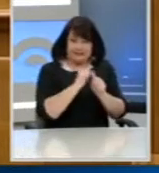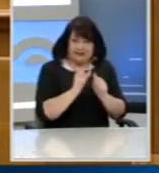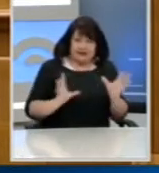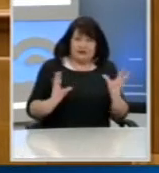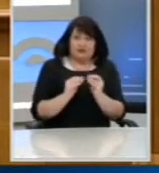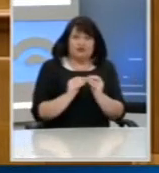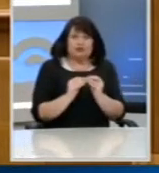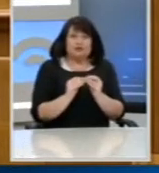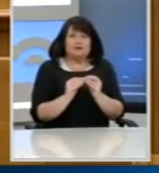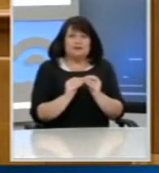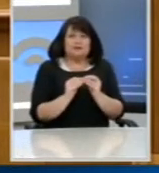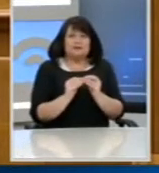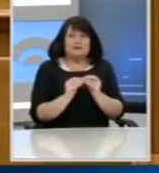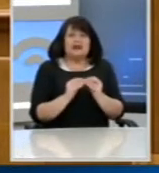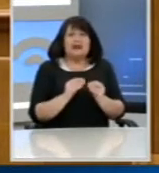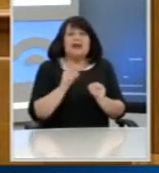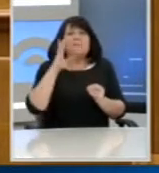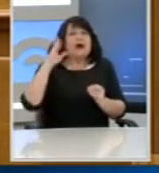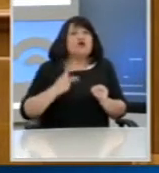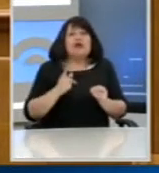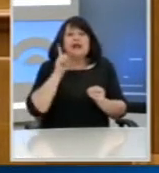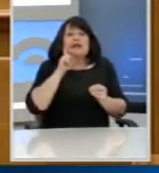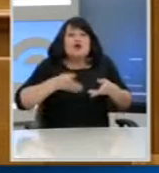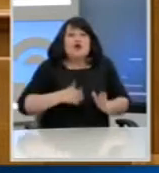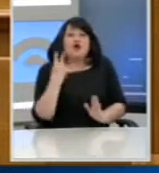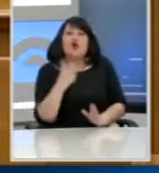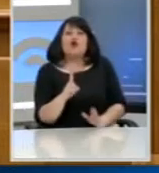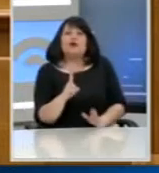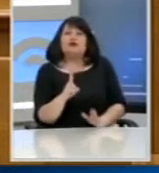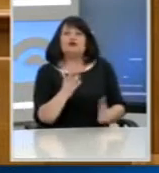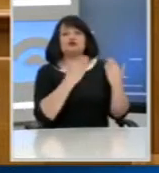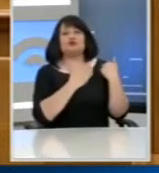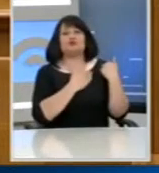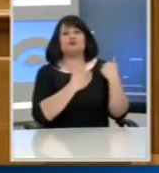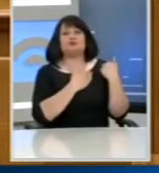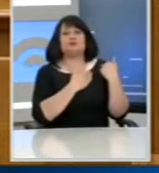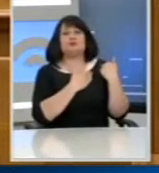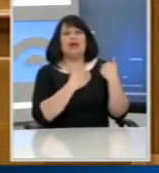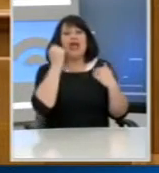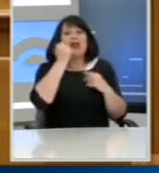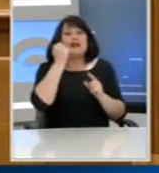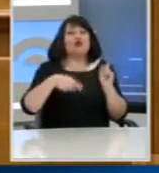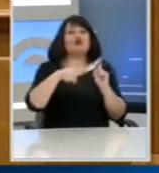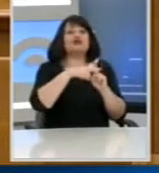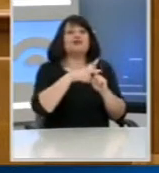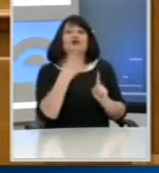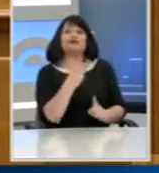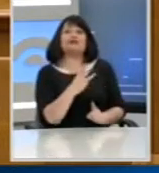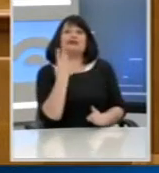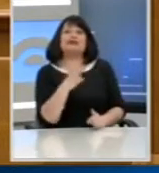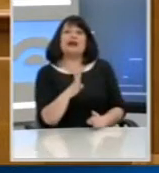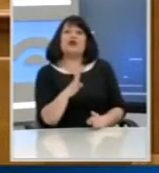εισέπραξε η κόρη της κυρίας Μπακογιάννη όταν πήρε την καμπάνια του Ερυθρού Σταυρού με 350.000